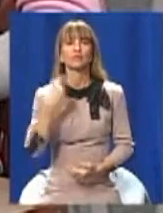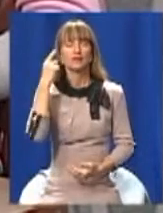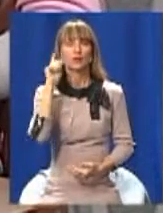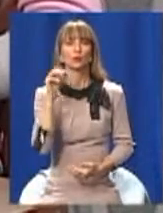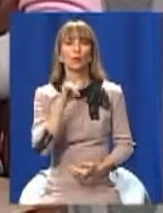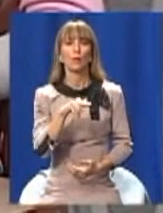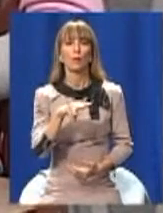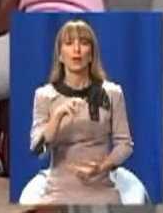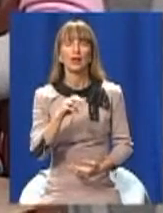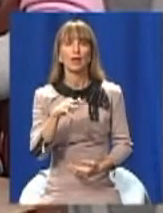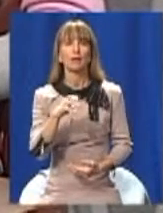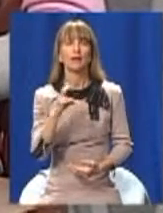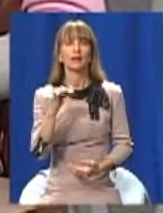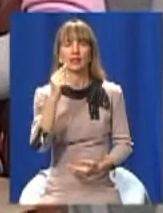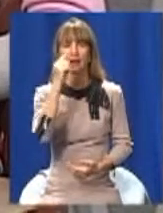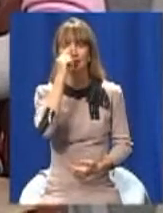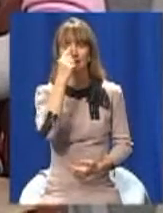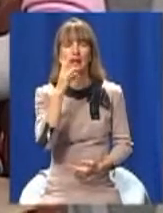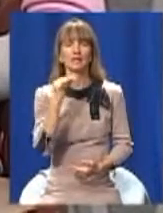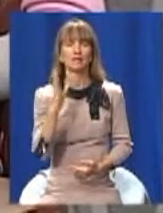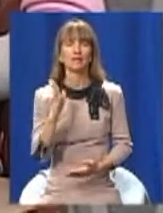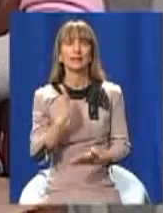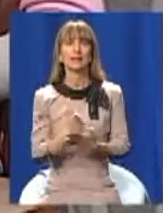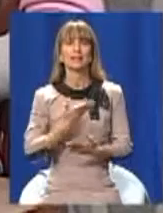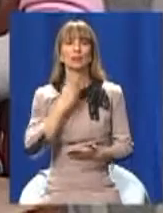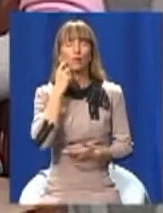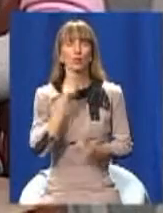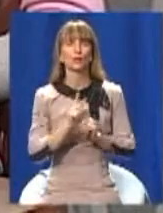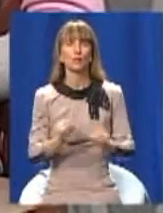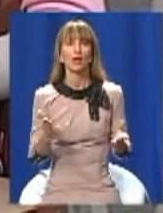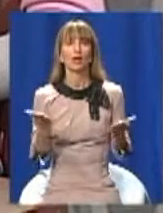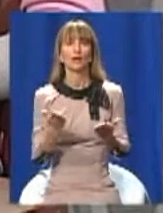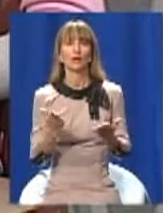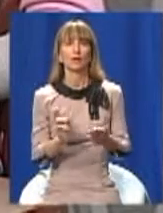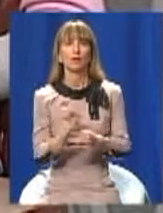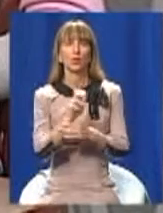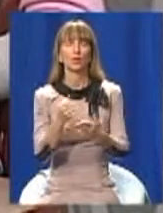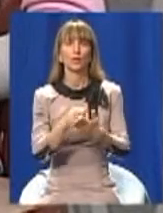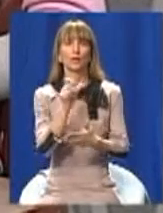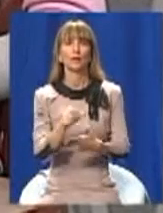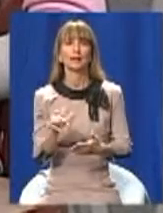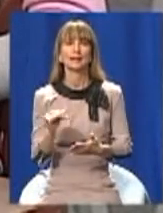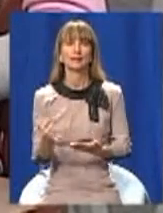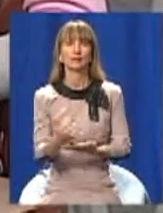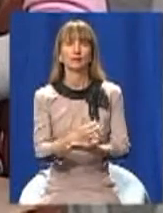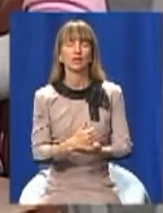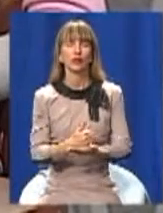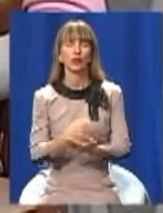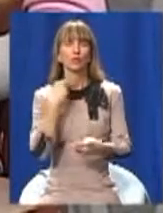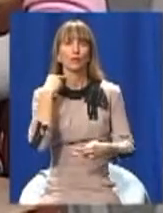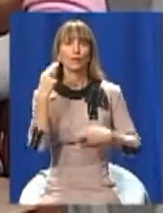що у племені індіанців є такий Дід Мороз, особливий Дід Мороз, котрий приходить до людей і збирає всі